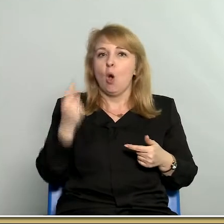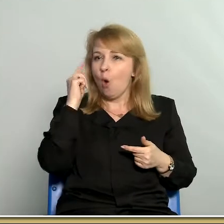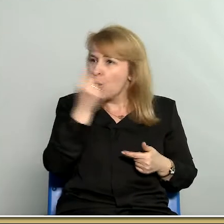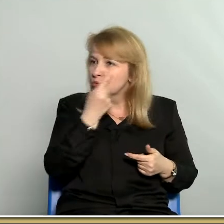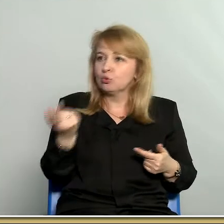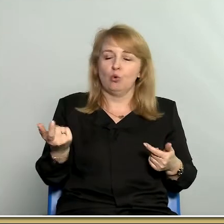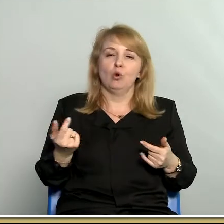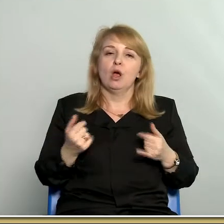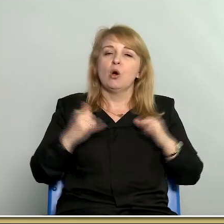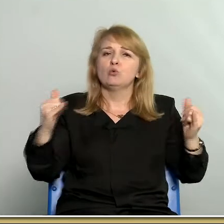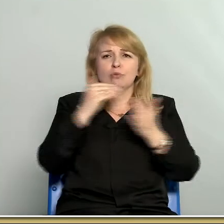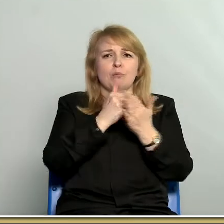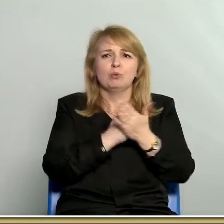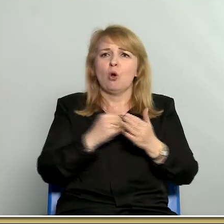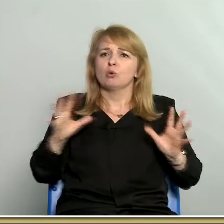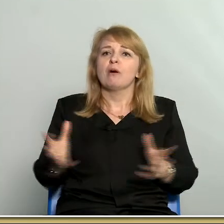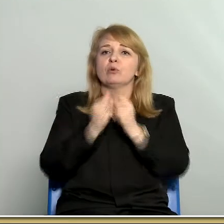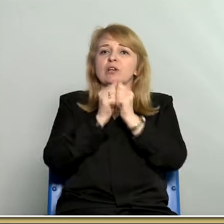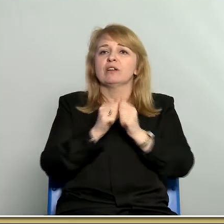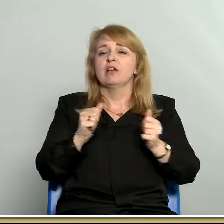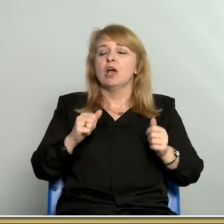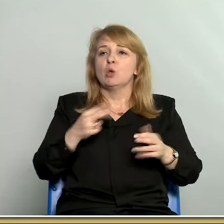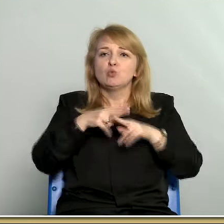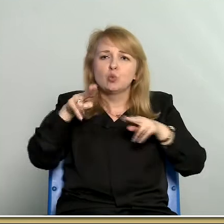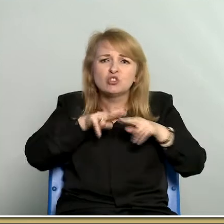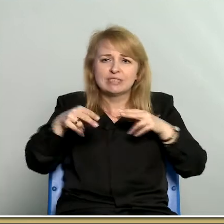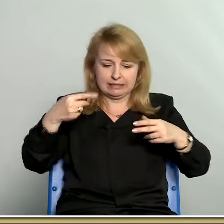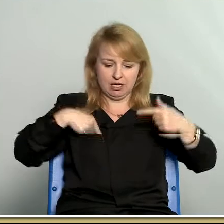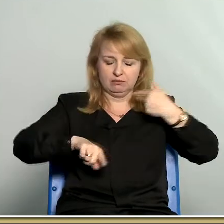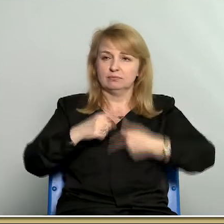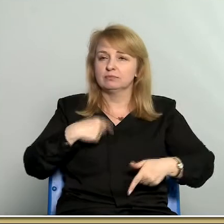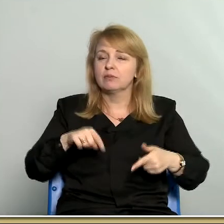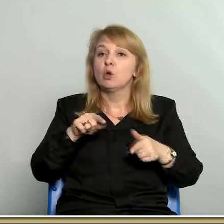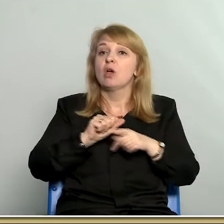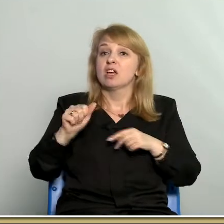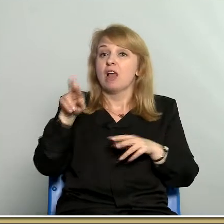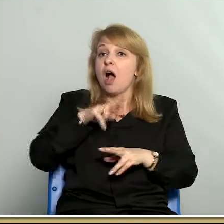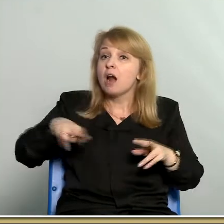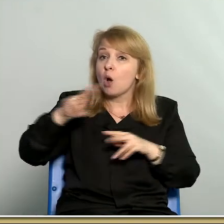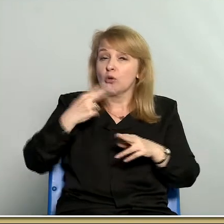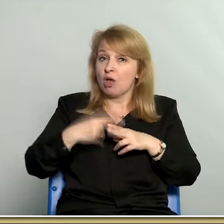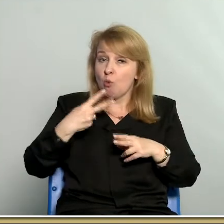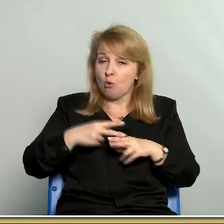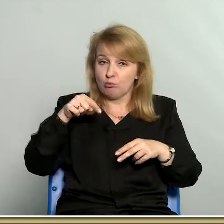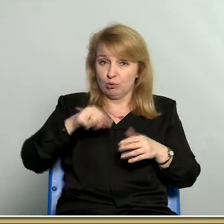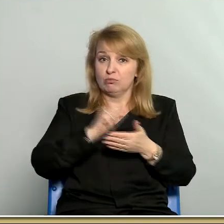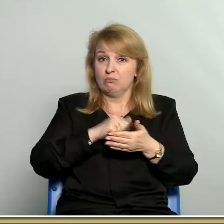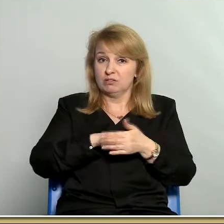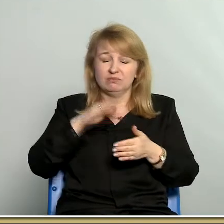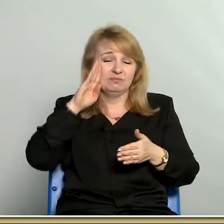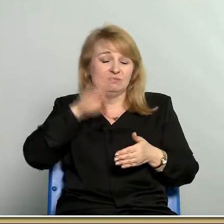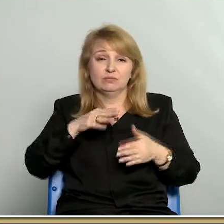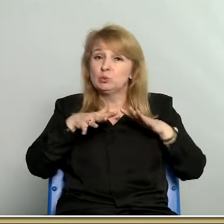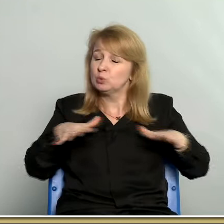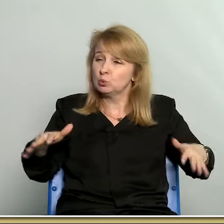oczu, programy wczesne wykrywania i profilaktyki cukrzycy. To jest nasza regionalna choroba zdiagnozowana oprócz tych, o których mówiłam w